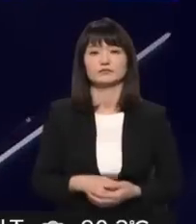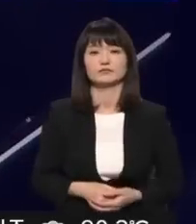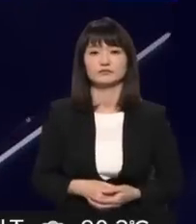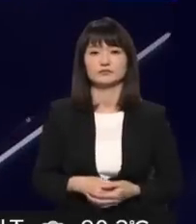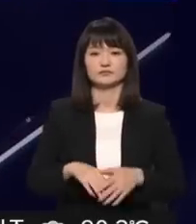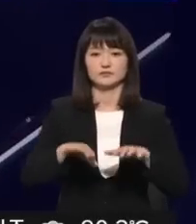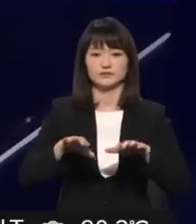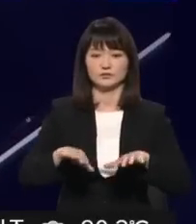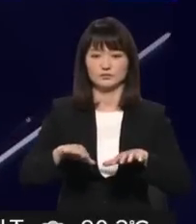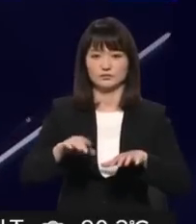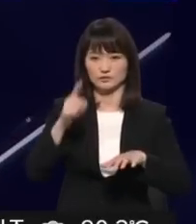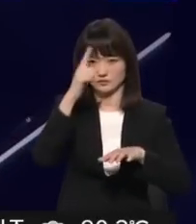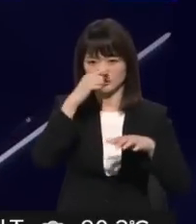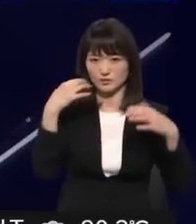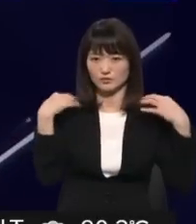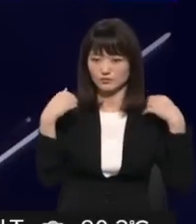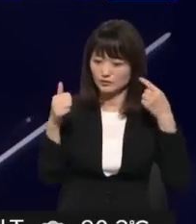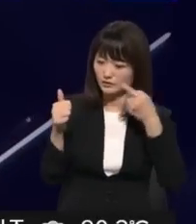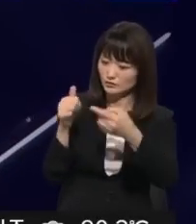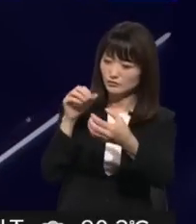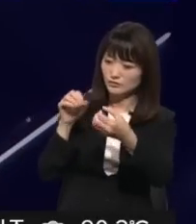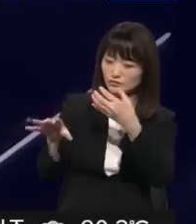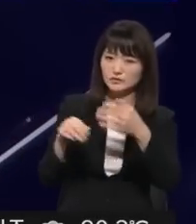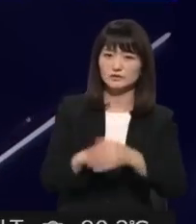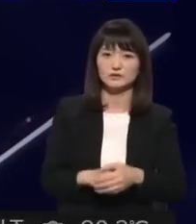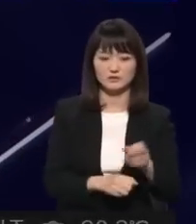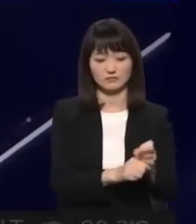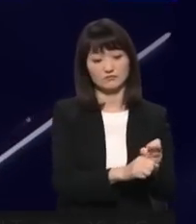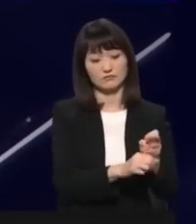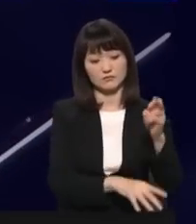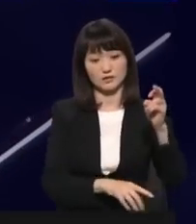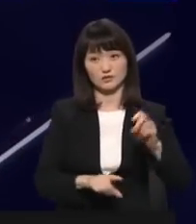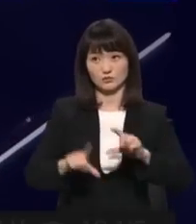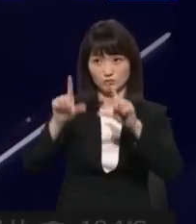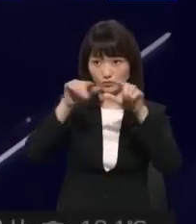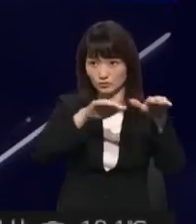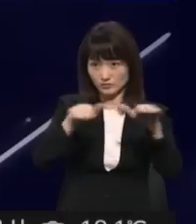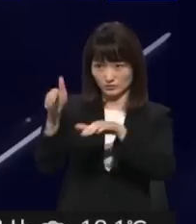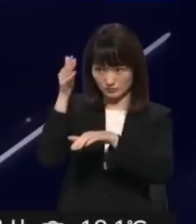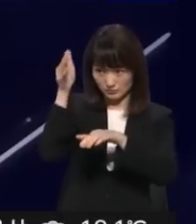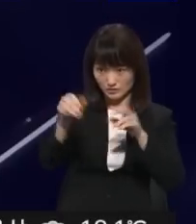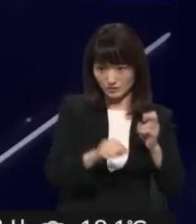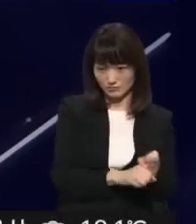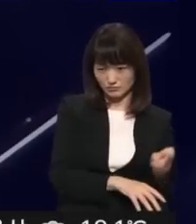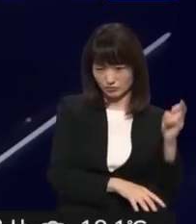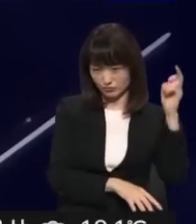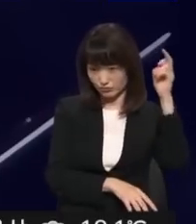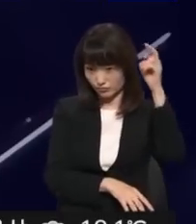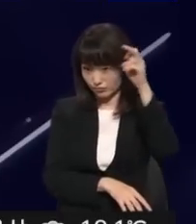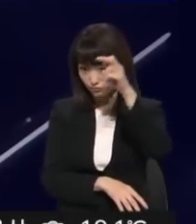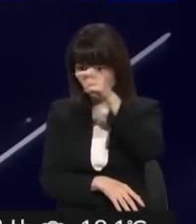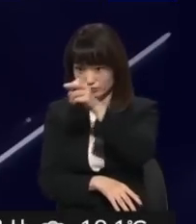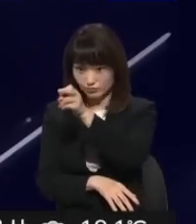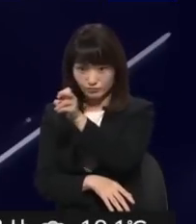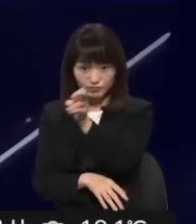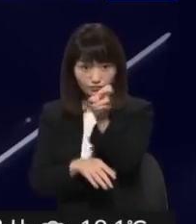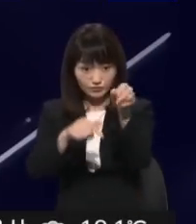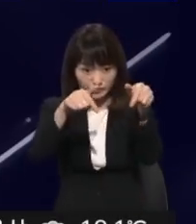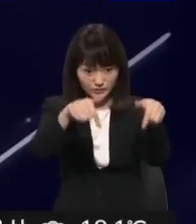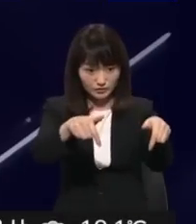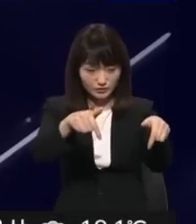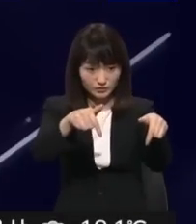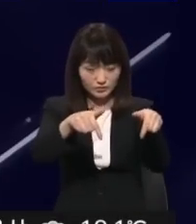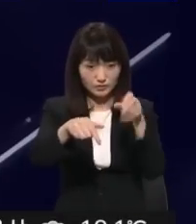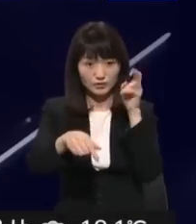네, 오늘 국감에서도 얘기가 많습니다. 미사일 동해바다로 쐈는데 서쪽 민가 쪽으로 갔다가 떨어졌습니다.